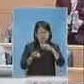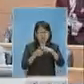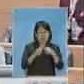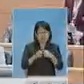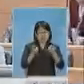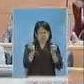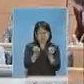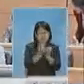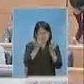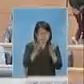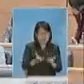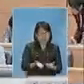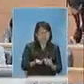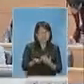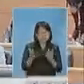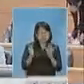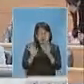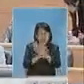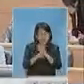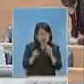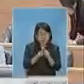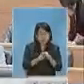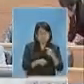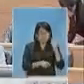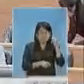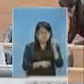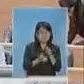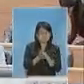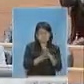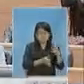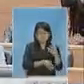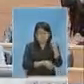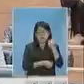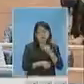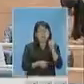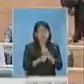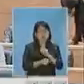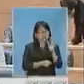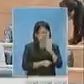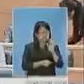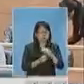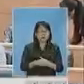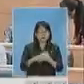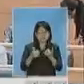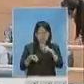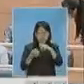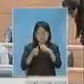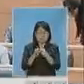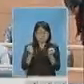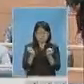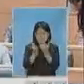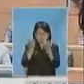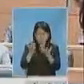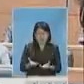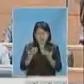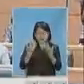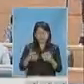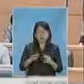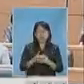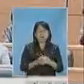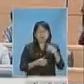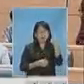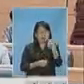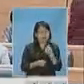ฉวยโอกาสเนี่ยอย่าทำฮะบ้านเมืองนี้มันวิกฤตเกินกว่าใครจะสร้าง